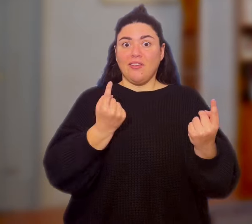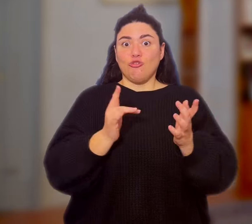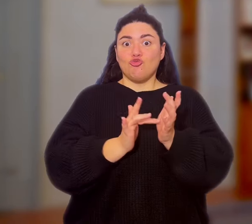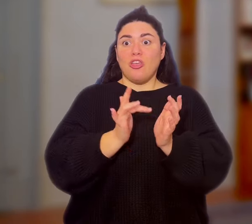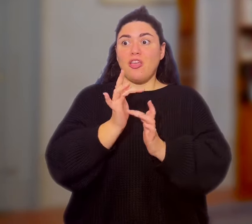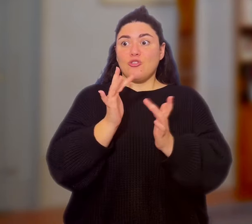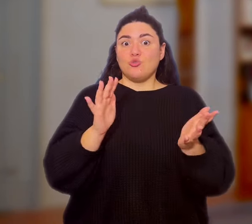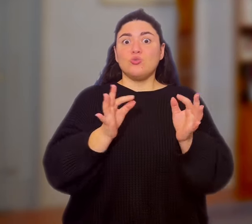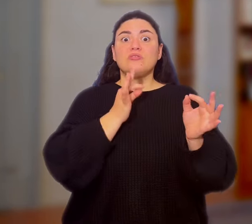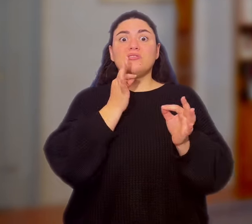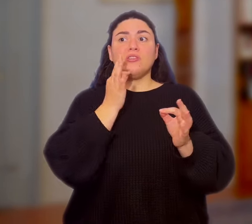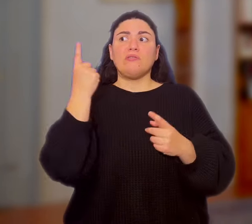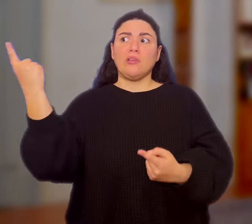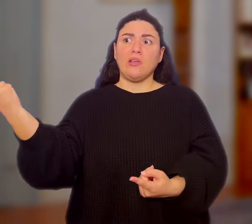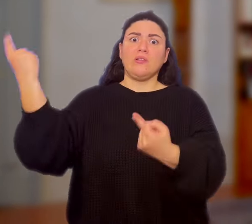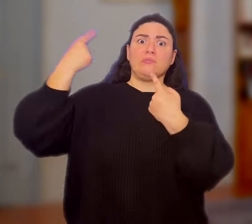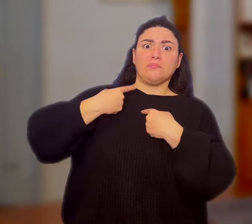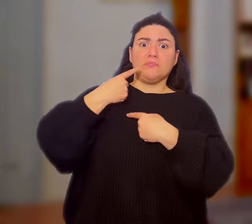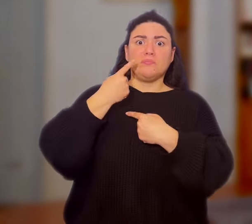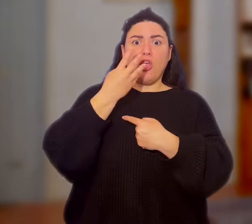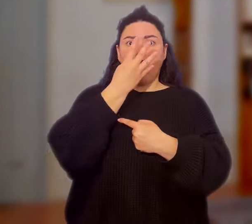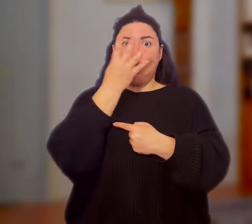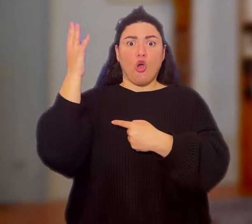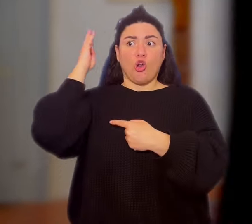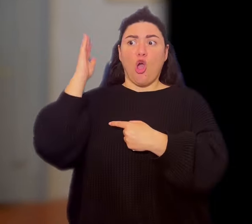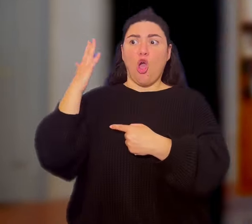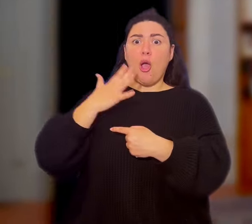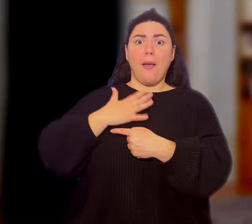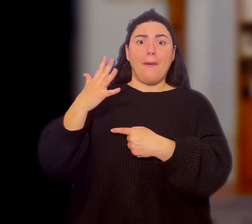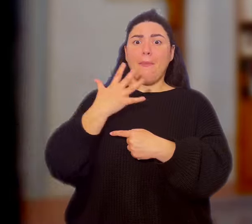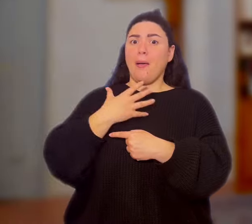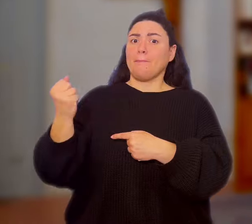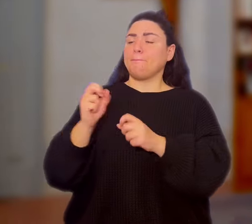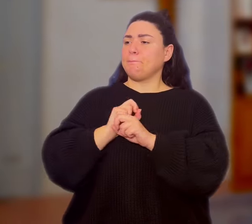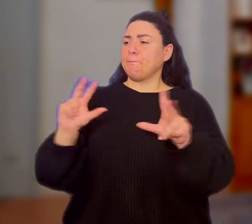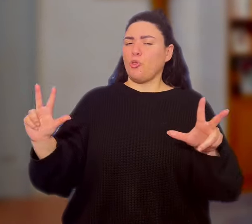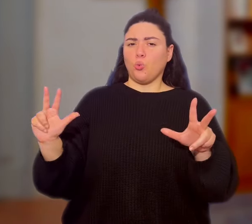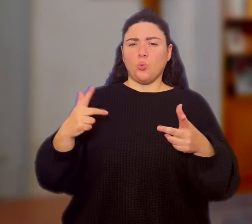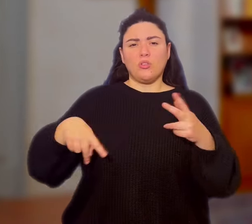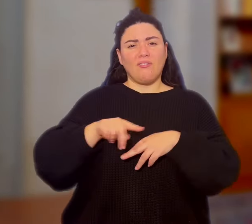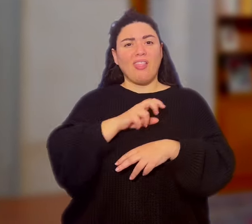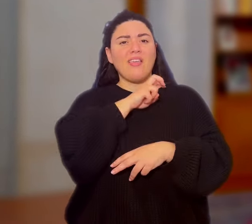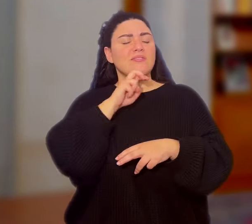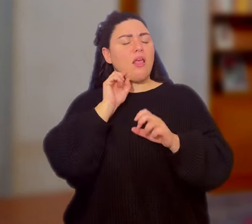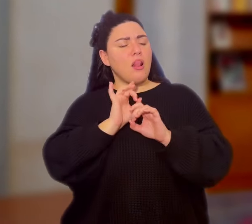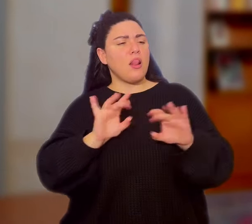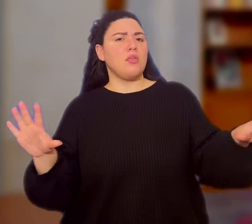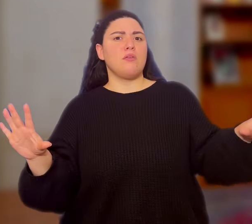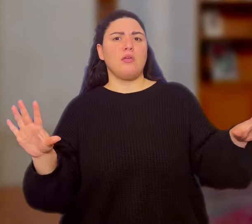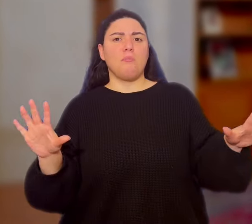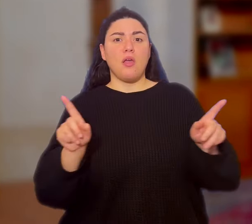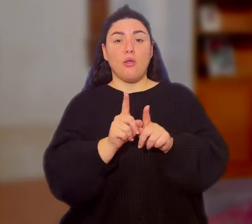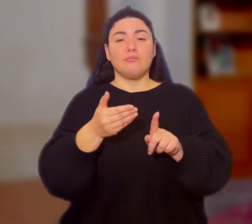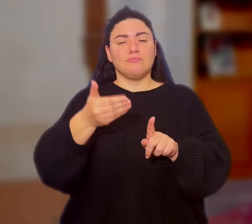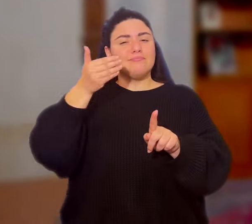sancire la fine della dominazione romana e possa riportare Israele agli antichi splendori che